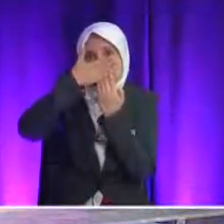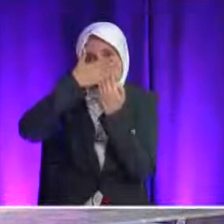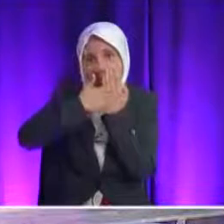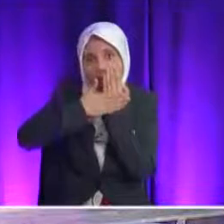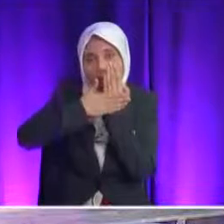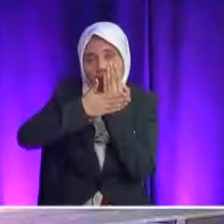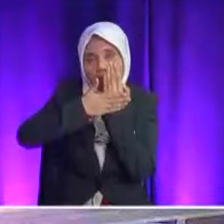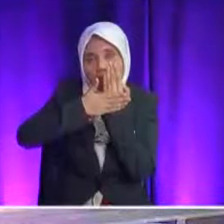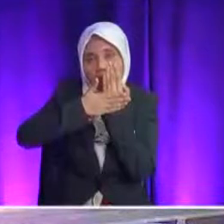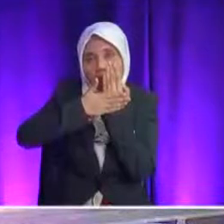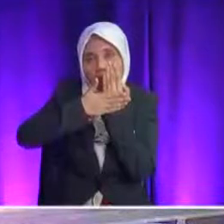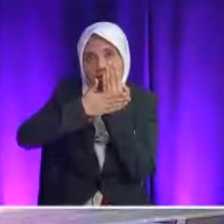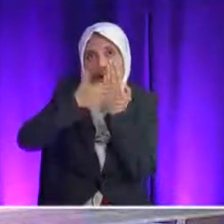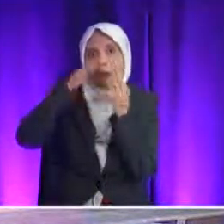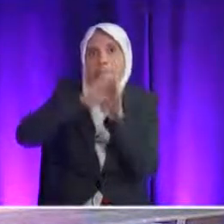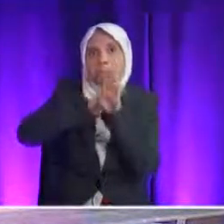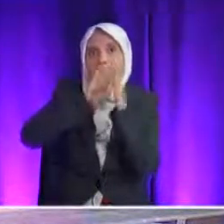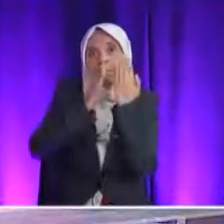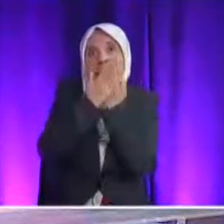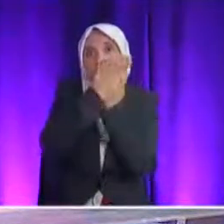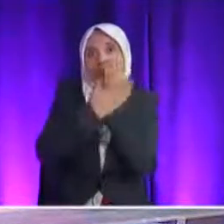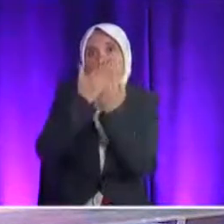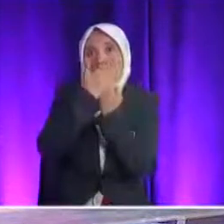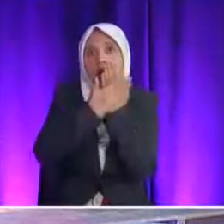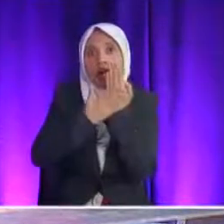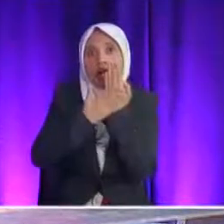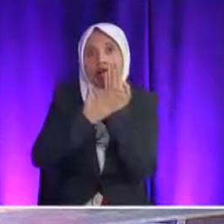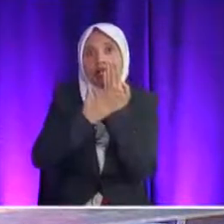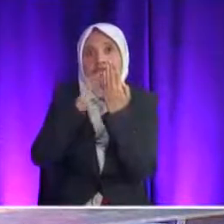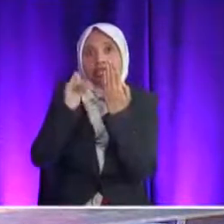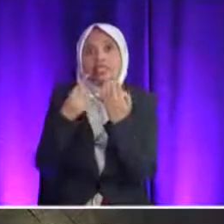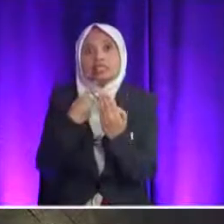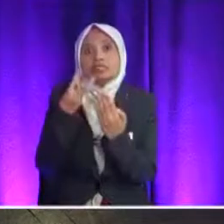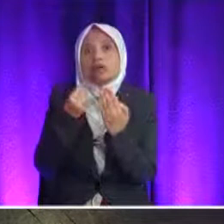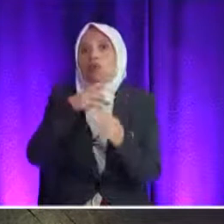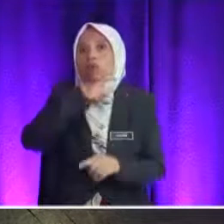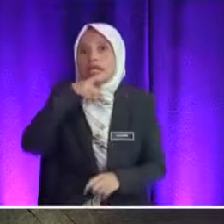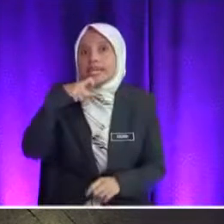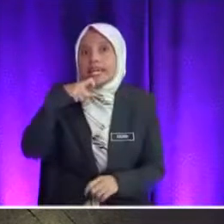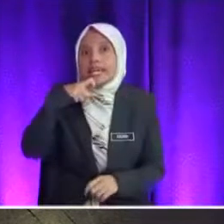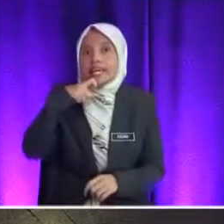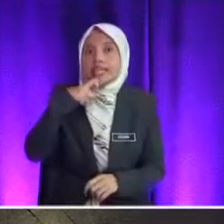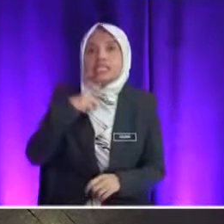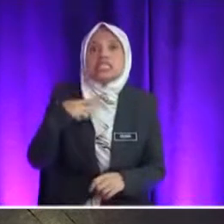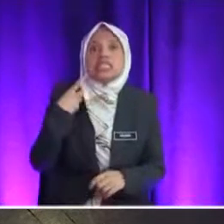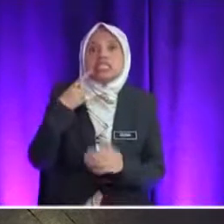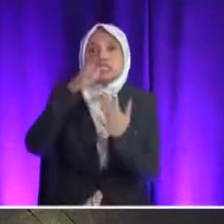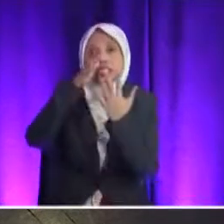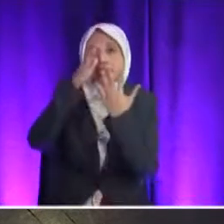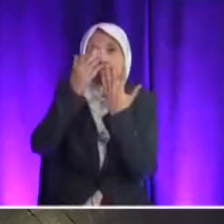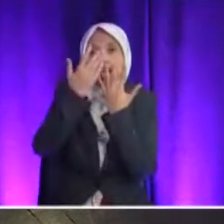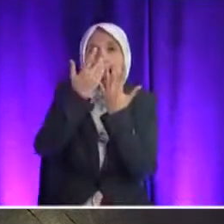tadi nih permukaan yang kita nampak SK ini begitu dengan teknik 1cm basah Adik itu kena celah